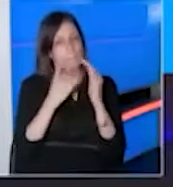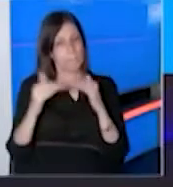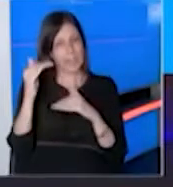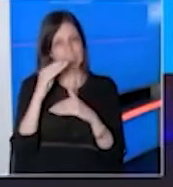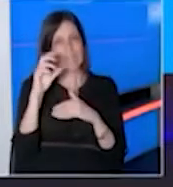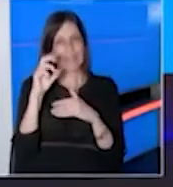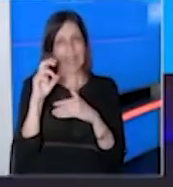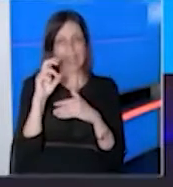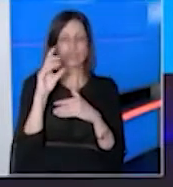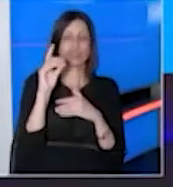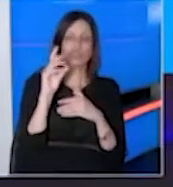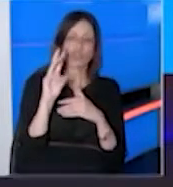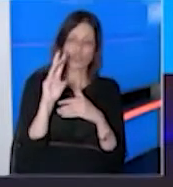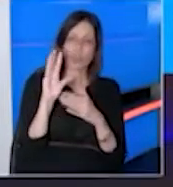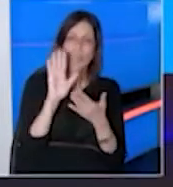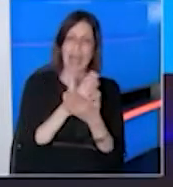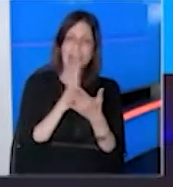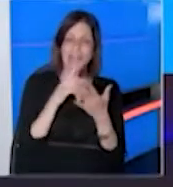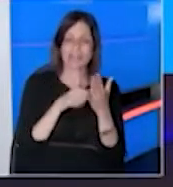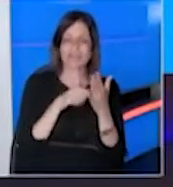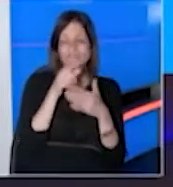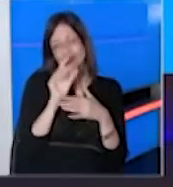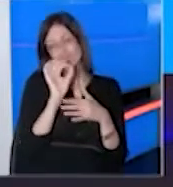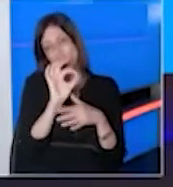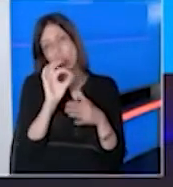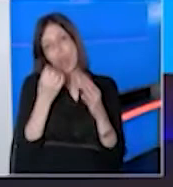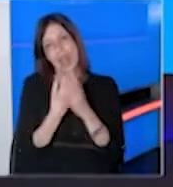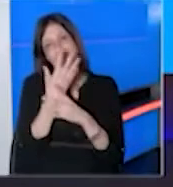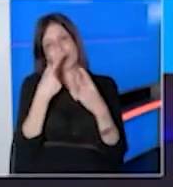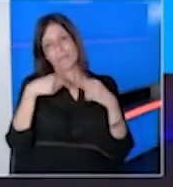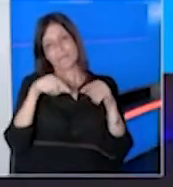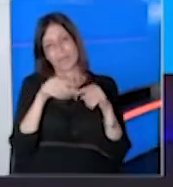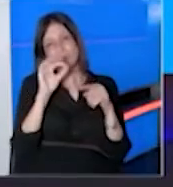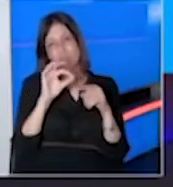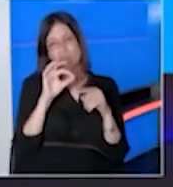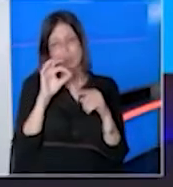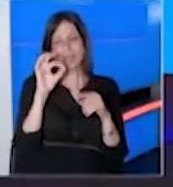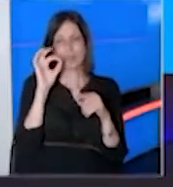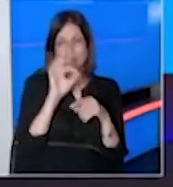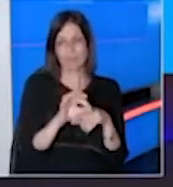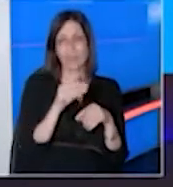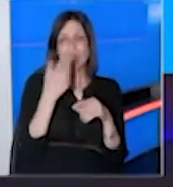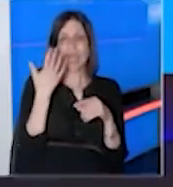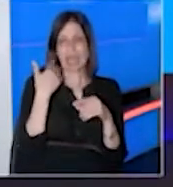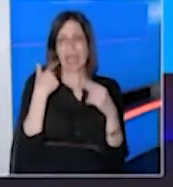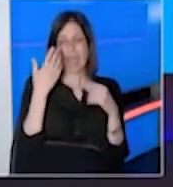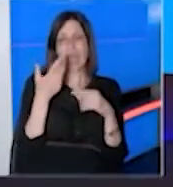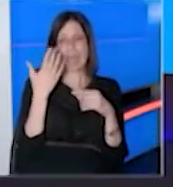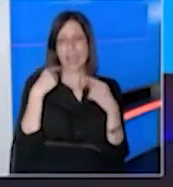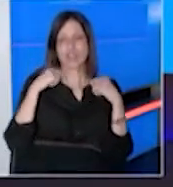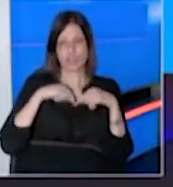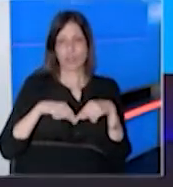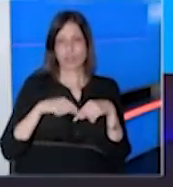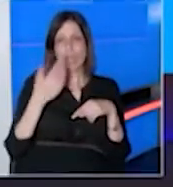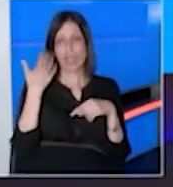עדיאל שמרון החליט מסיבותיו הוא להקים ועדה על מנת לטרפד אותה. צריך להגיד, עדיאל שמרון, יושב-ראש. היה. יושב-ראש, כן, יושב-ראש,